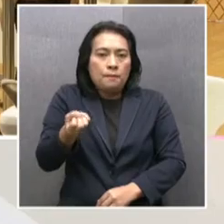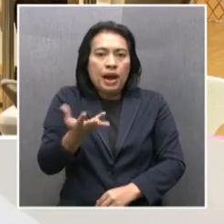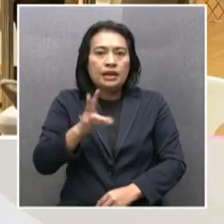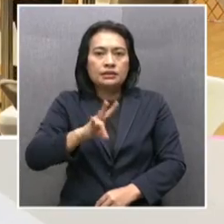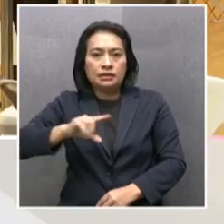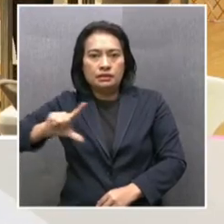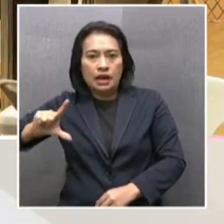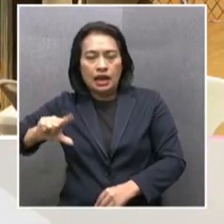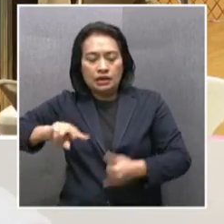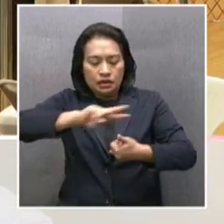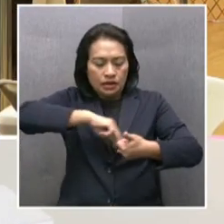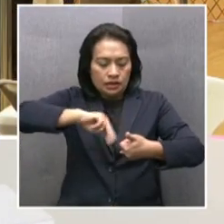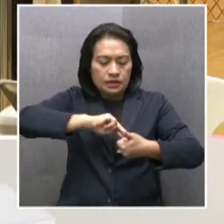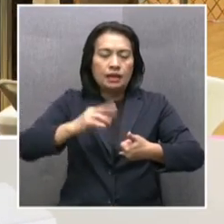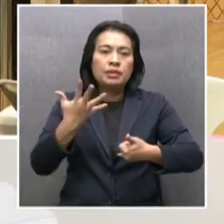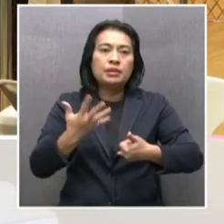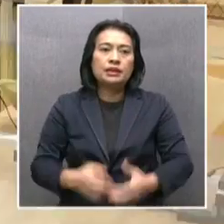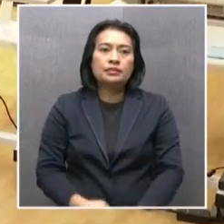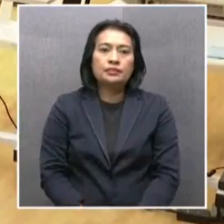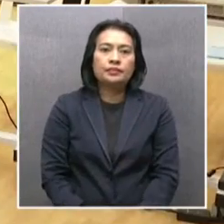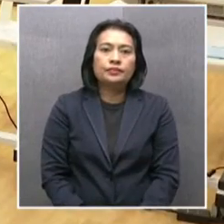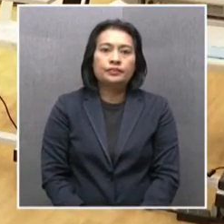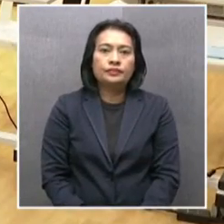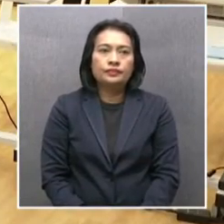ได้เข้ารับการรักษาค่ะ